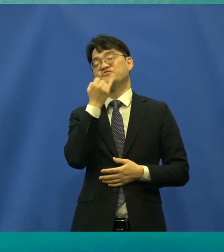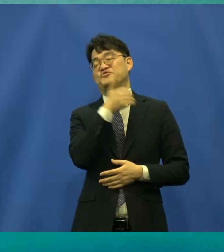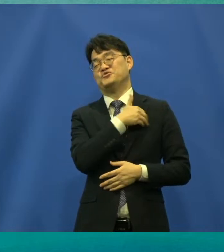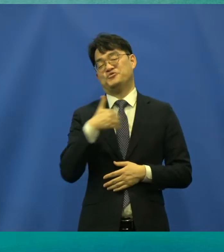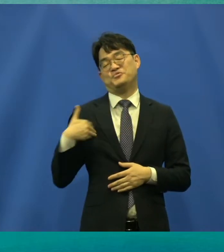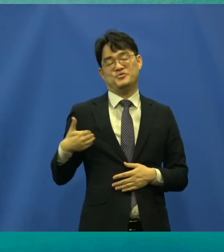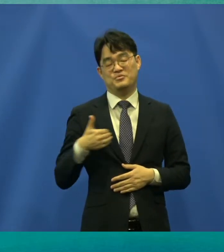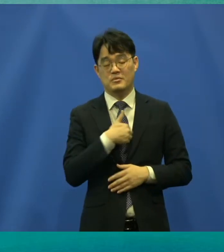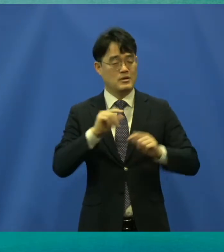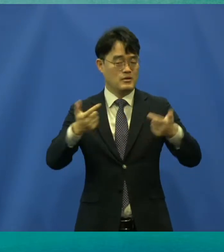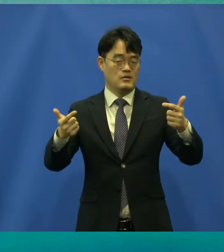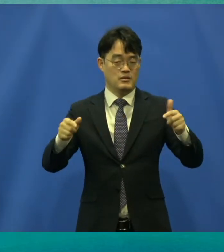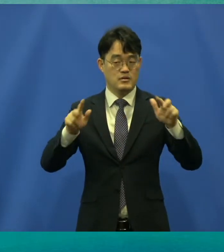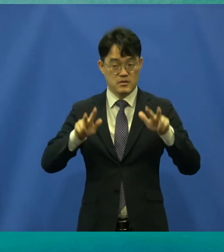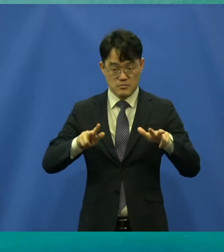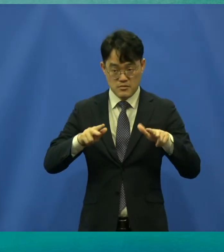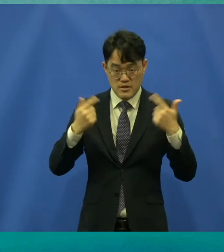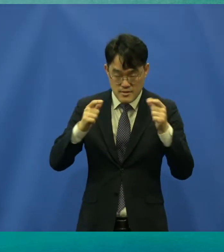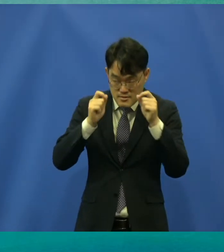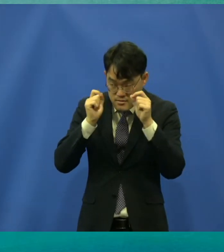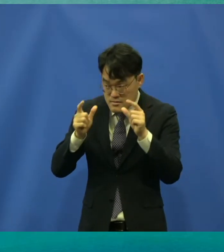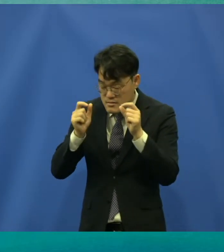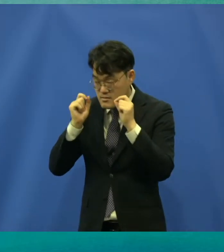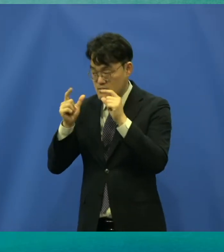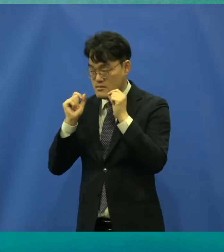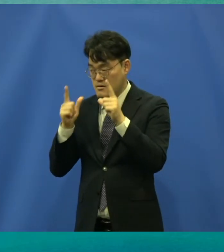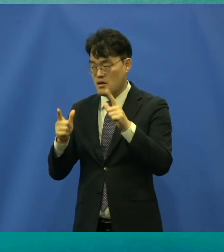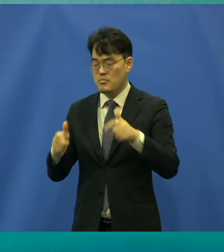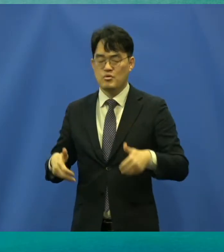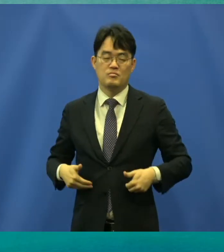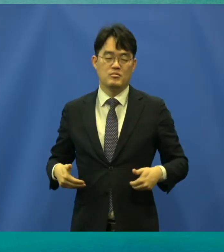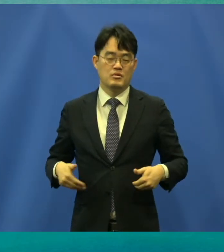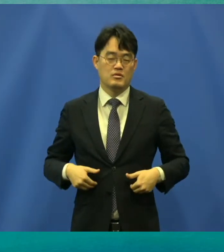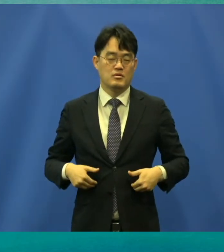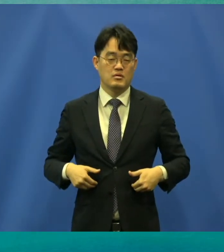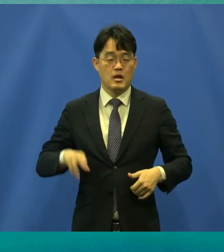바울은 끝 지점을 보고 있는 거죠. 종말이 오면 모든 게 끝이 나요.